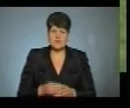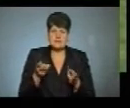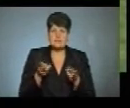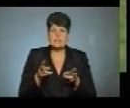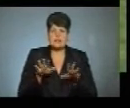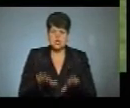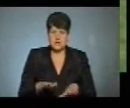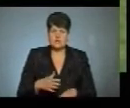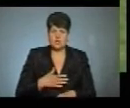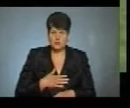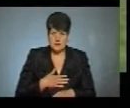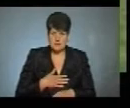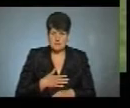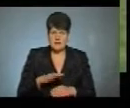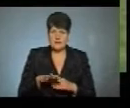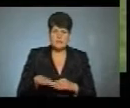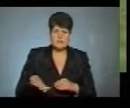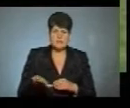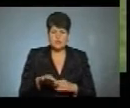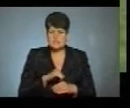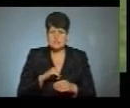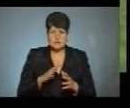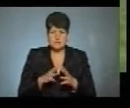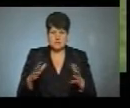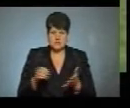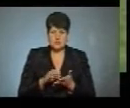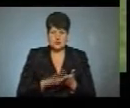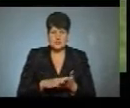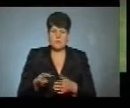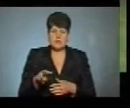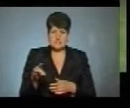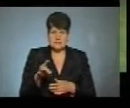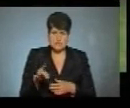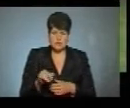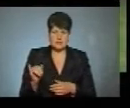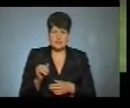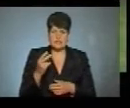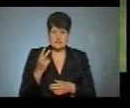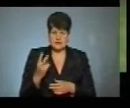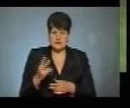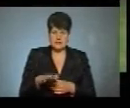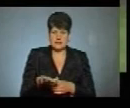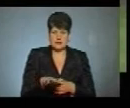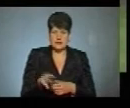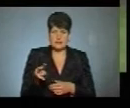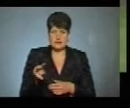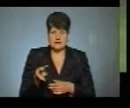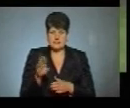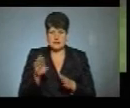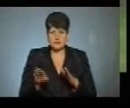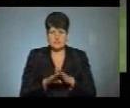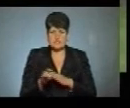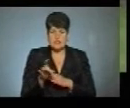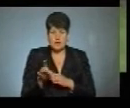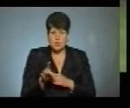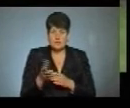Залишається у нас територія, де найбільше реєструється, це Монастирський район і 2 адмінтериторії, це Лановецький, Підволочиський район,